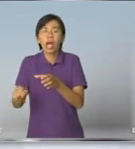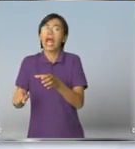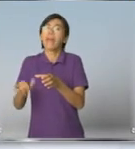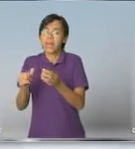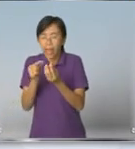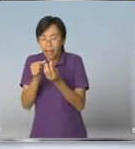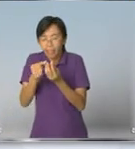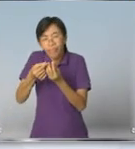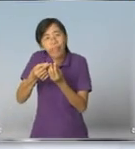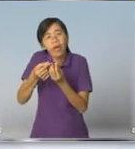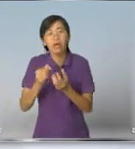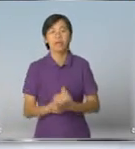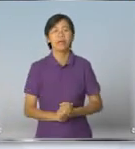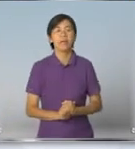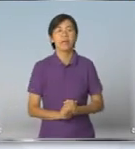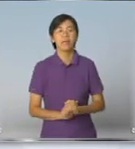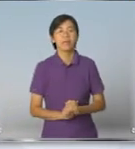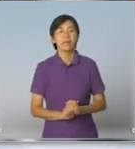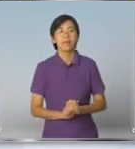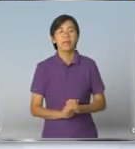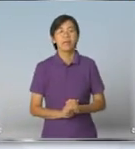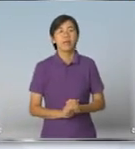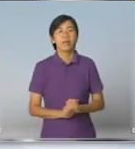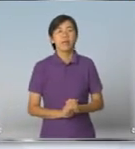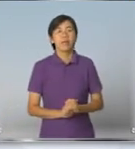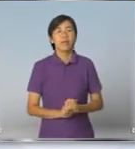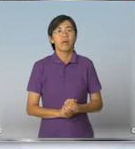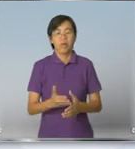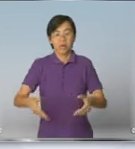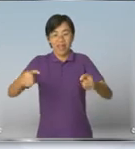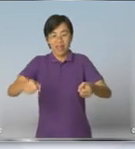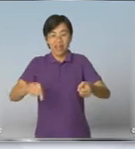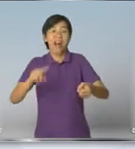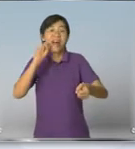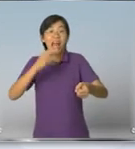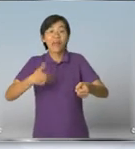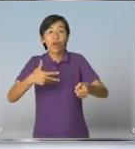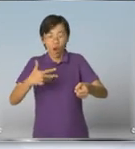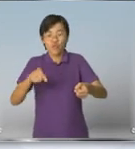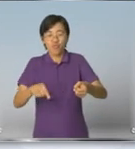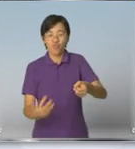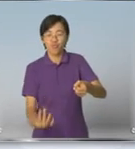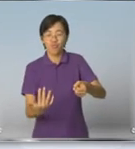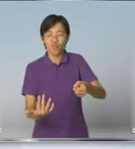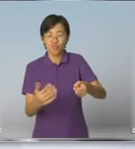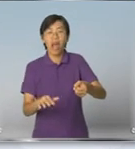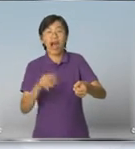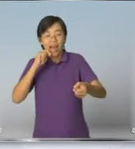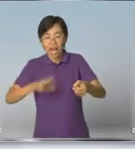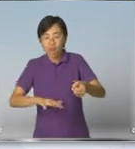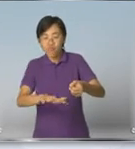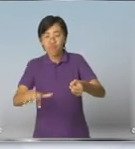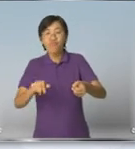ครับ เด ี๋ ยวจะนึ่งค่ะ นึ่งใช่ไหมครับ สามารถจริงๆแล้วสามารถตั้งน้ำนะคะ ค ือใส่น้ำในรังถึงครึ่งนึงเ